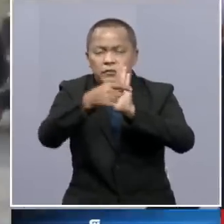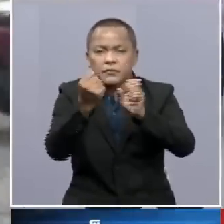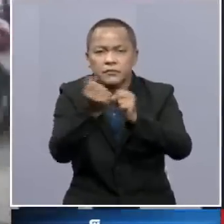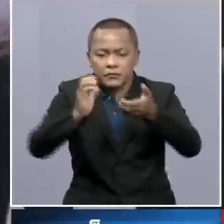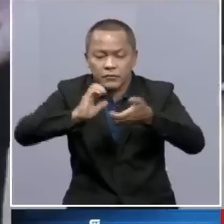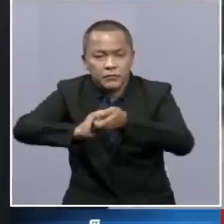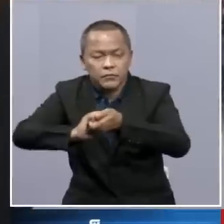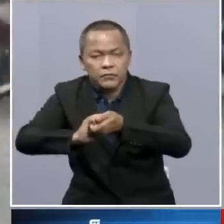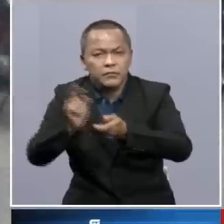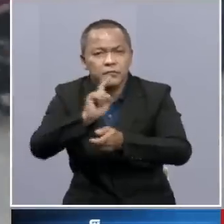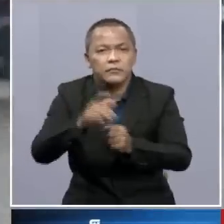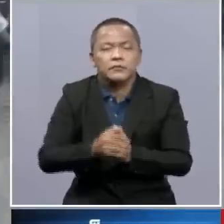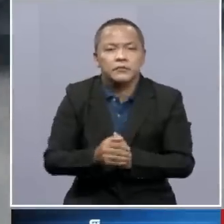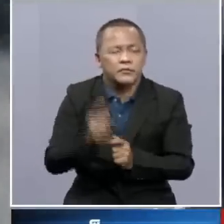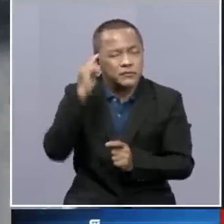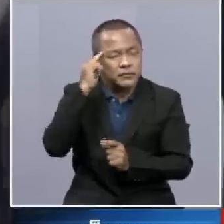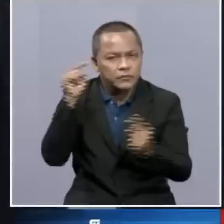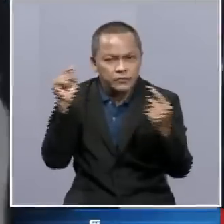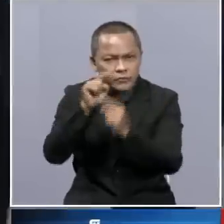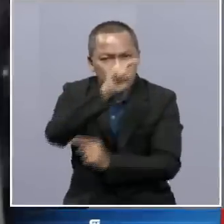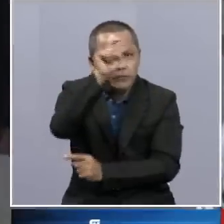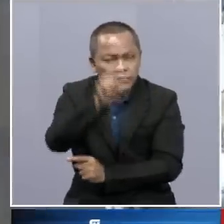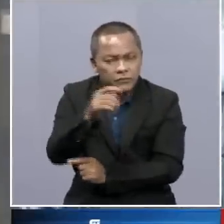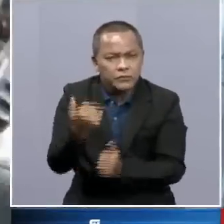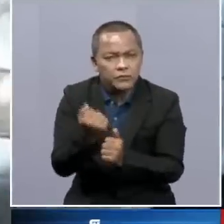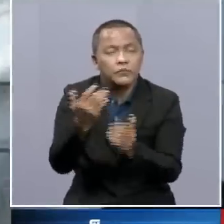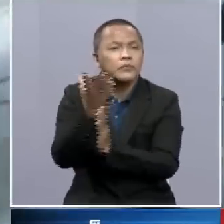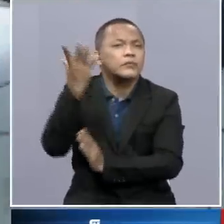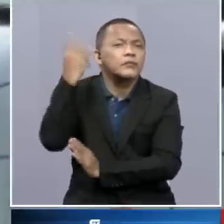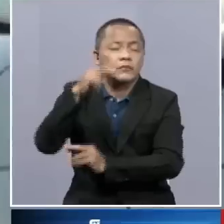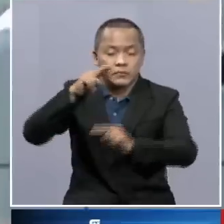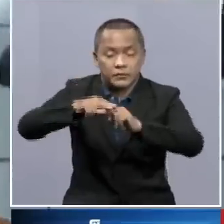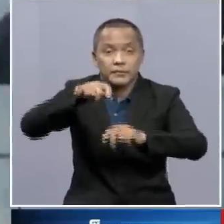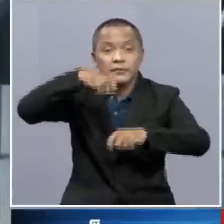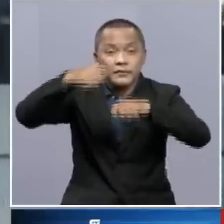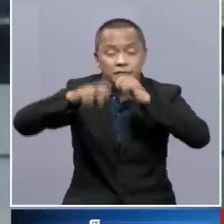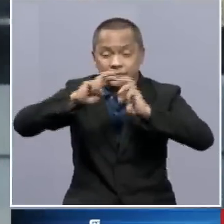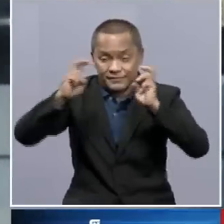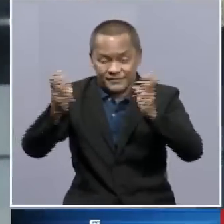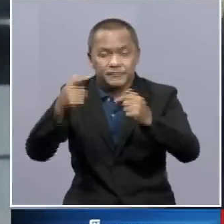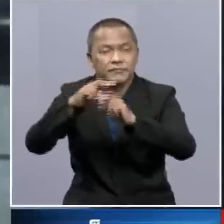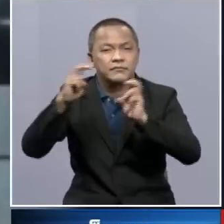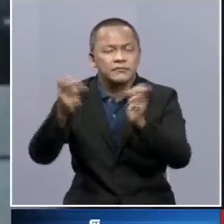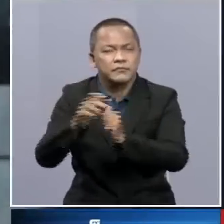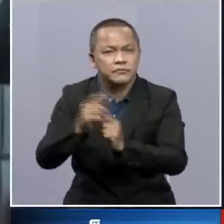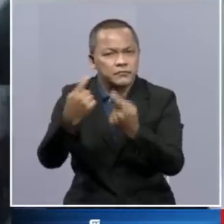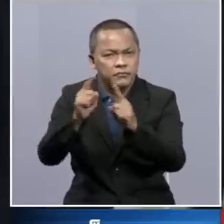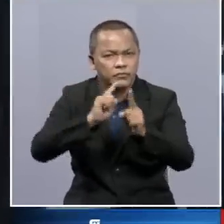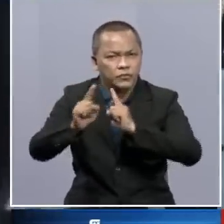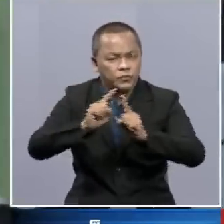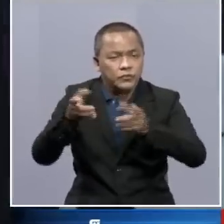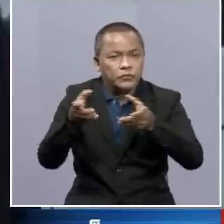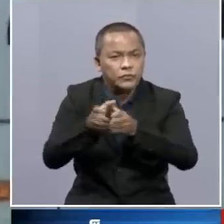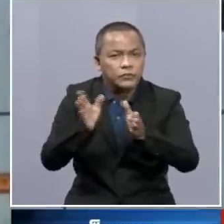างภูมิใจไทยหรือเปล่าน ั่นน่ะสิเนี่ยกำลังตั้งข้อสังเกตว่าวันนั้นที่ไปนั่งกินข้าวด้วยกันเนี่ยคือมันไม่ได้พูดถึง